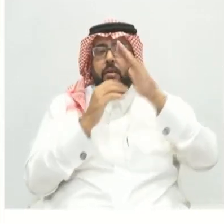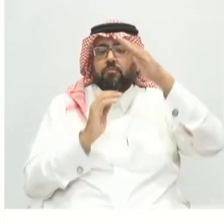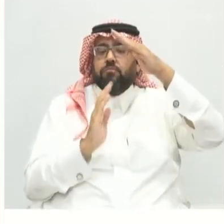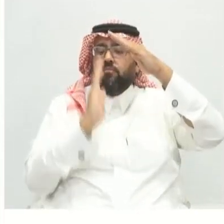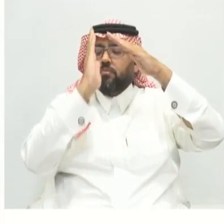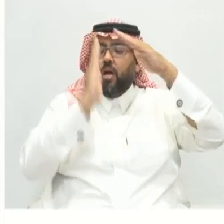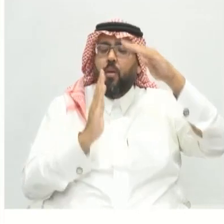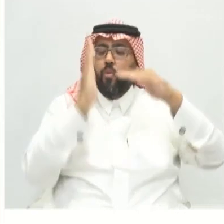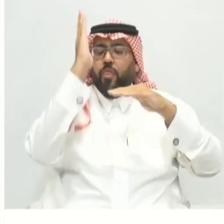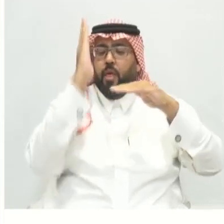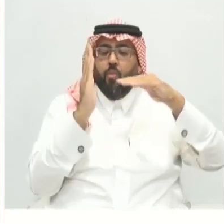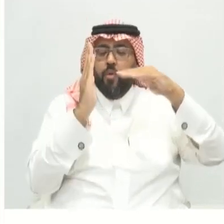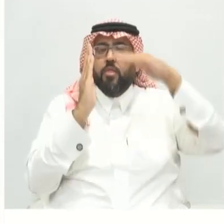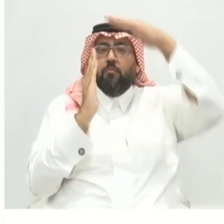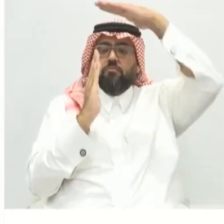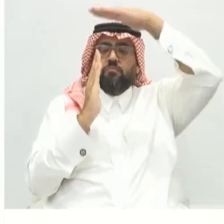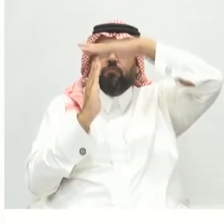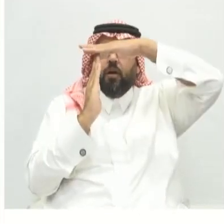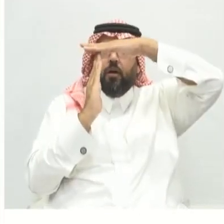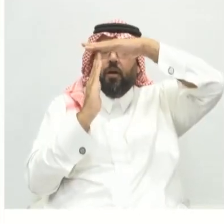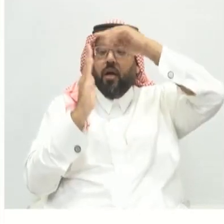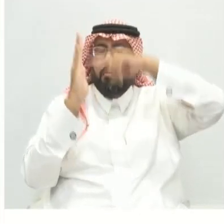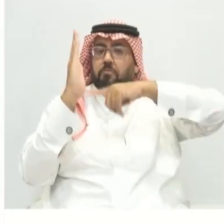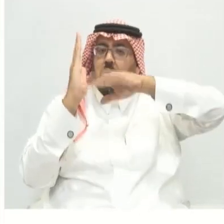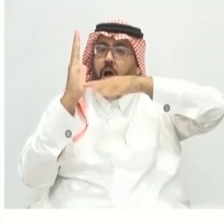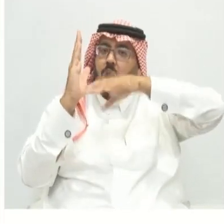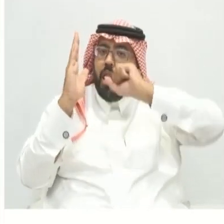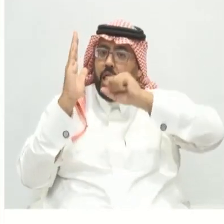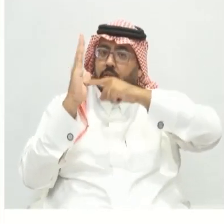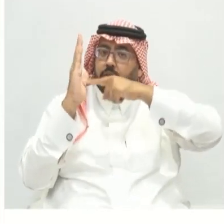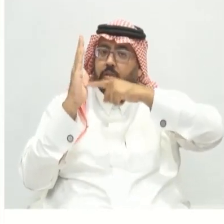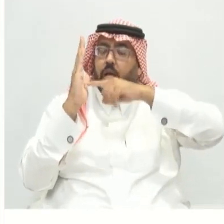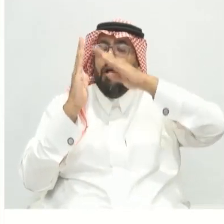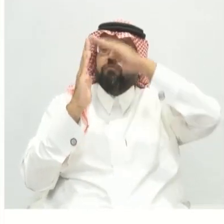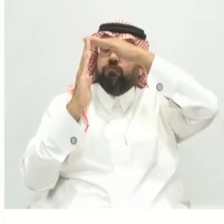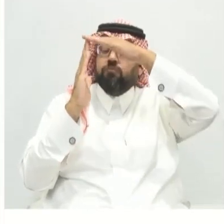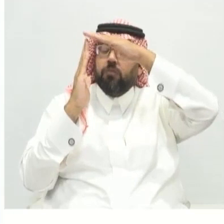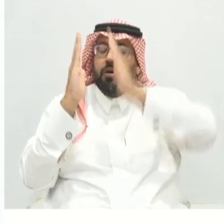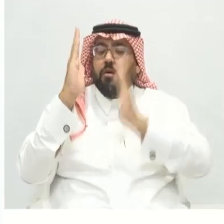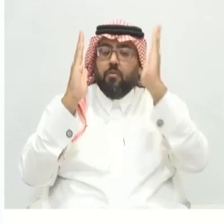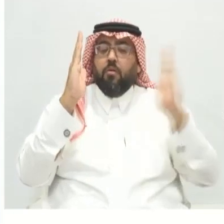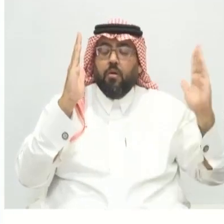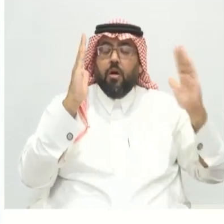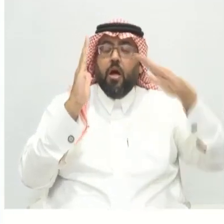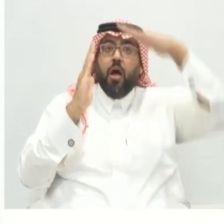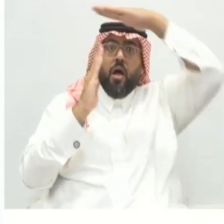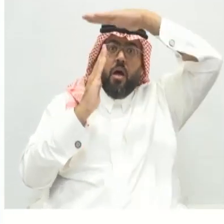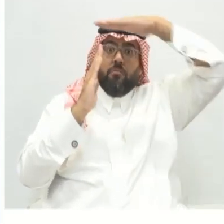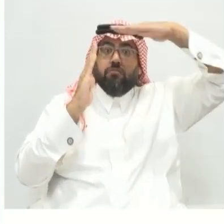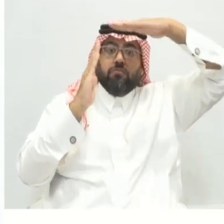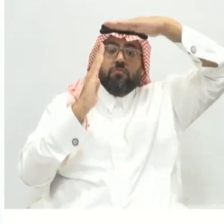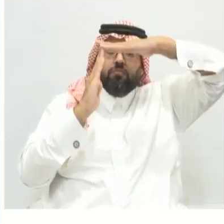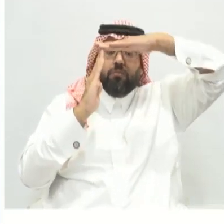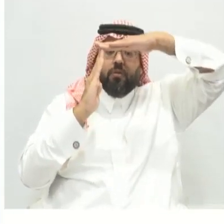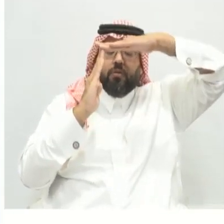ينتقل المشروع الى مرحله اخرى اما الموعد النهائي هو اخر وقت او